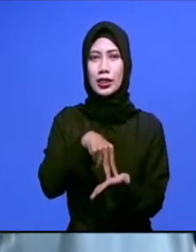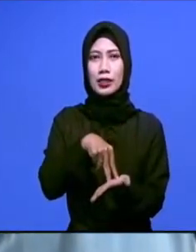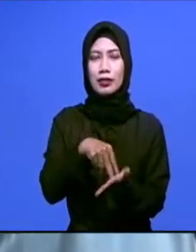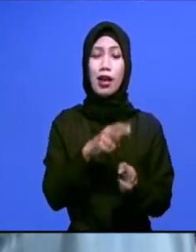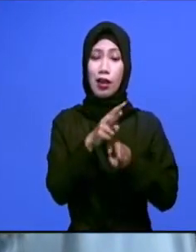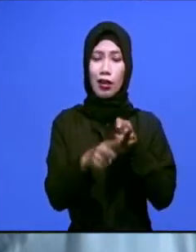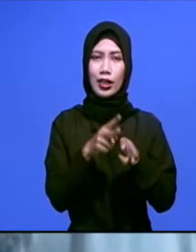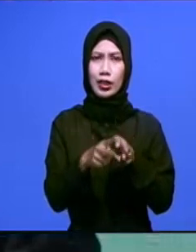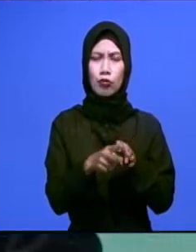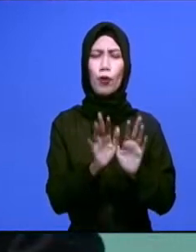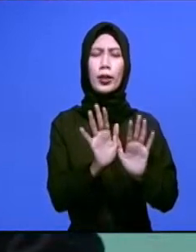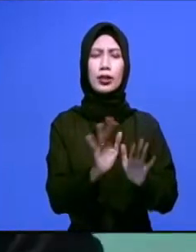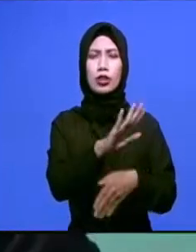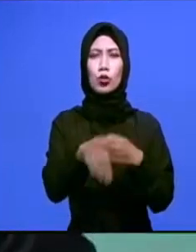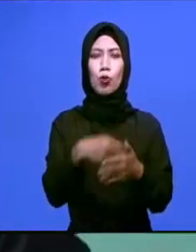dihentikan.